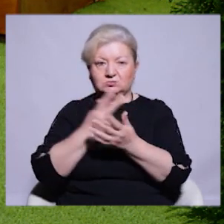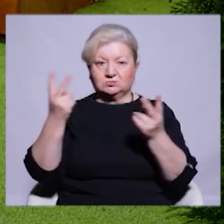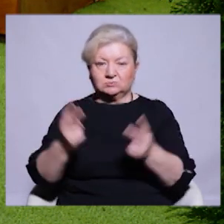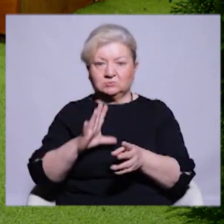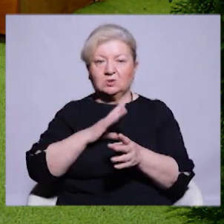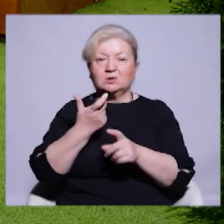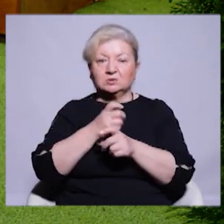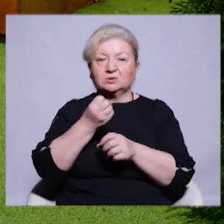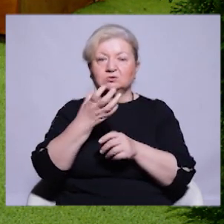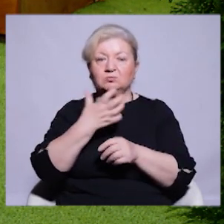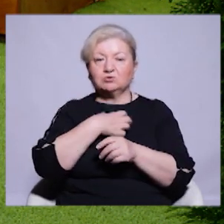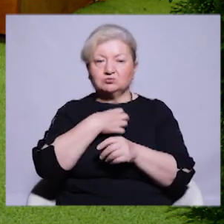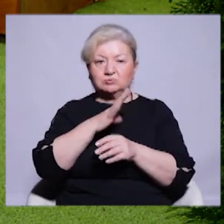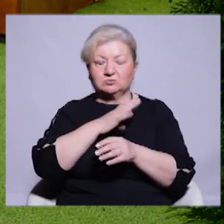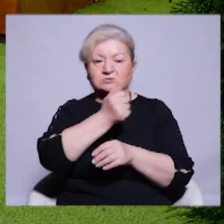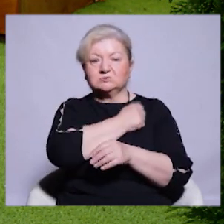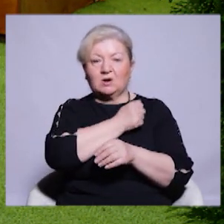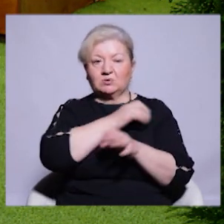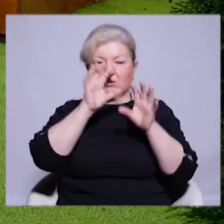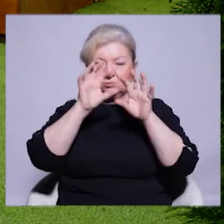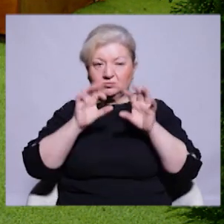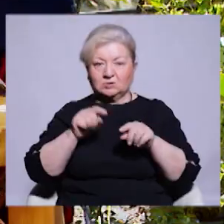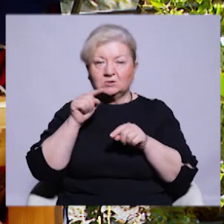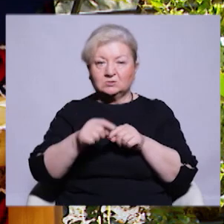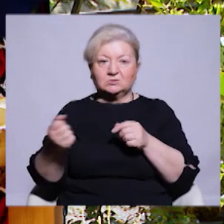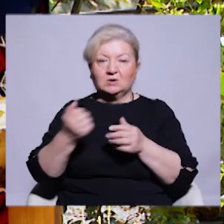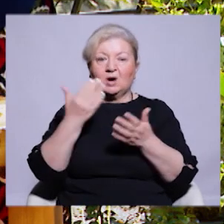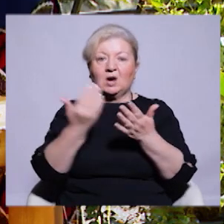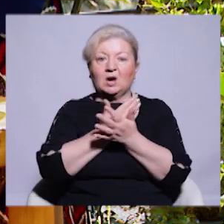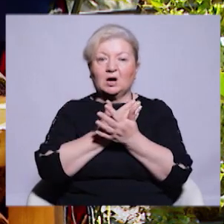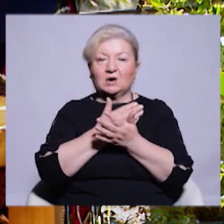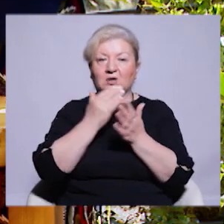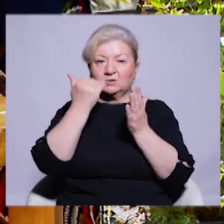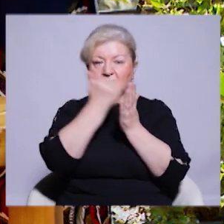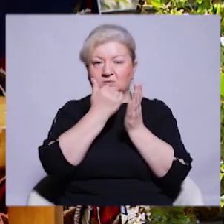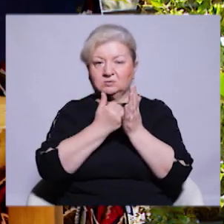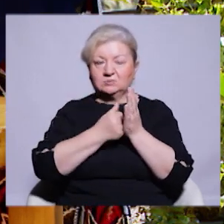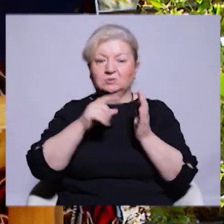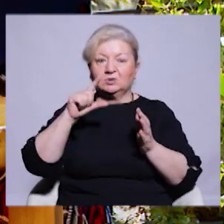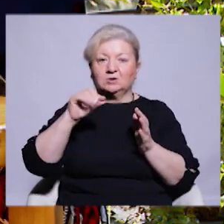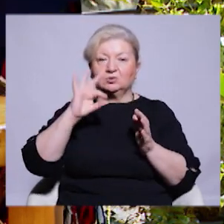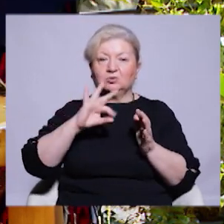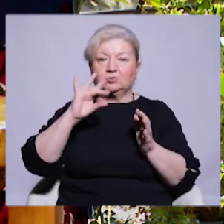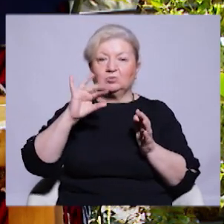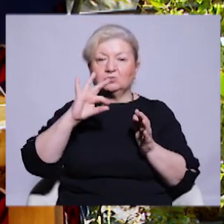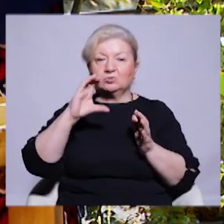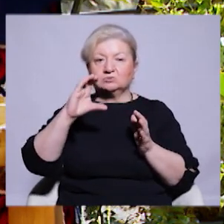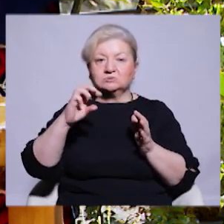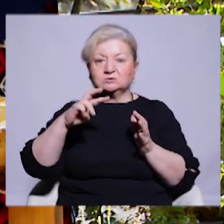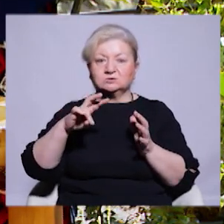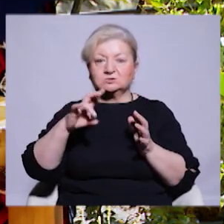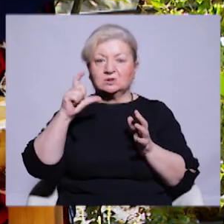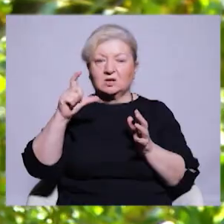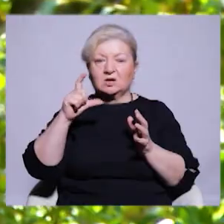შემდეგ, ძალიან მნიშვნელოვანი იყო ბავშვობო სამხედრო რეფორმა. მან შემოიტანა ასეთი წყობა, თოროსნები.